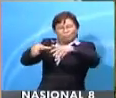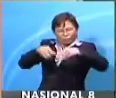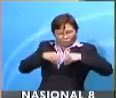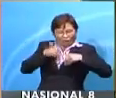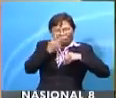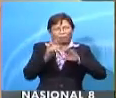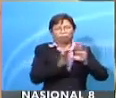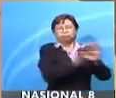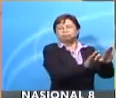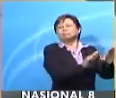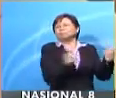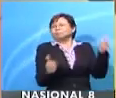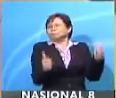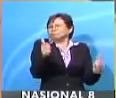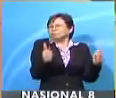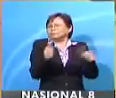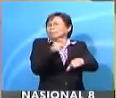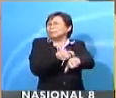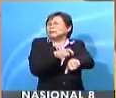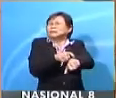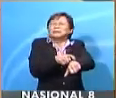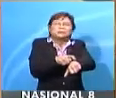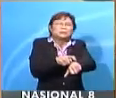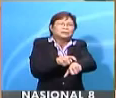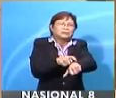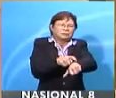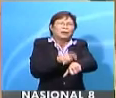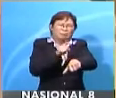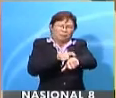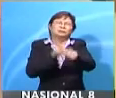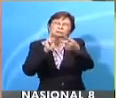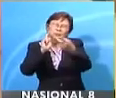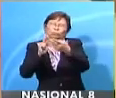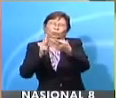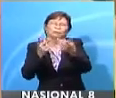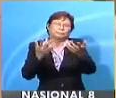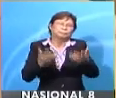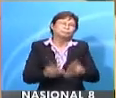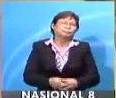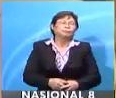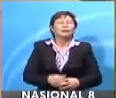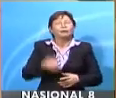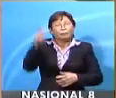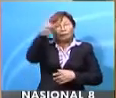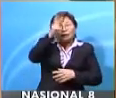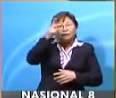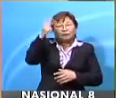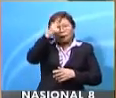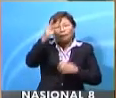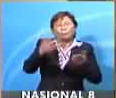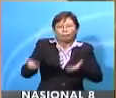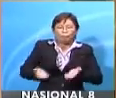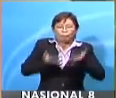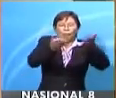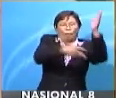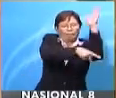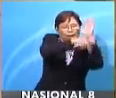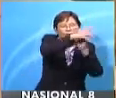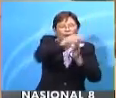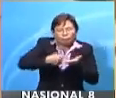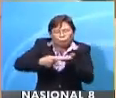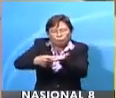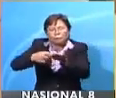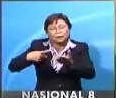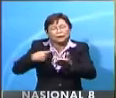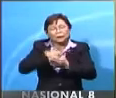atau menolak ini biarlah masa yang sesuai, ya, kerajaan akan buat ke parlimen, dibahas, dibincang dan kita